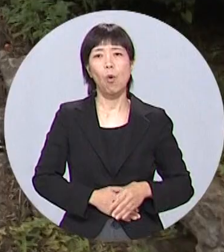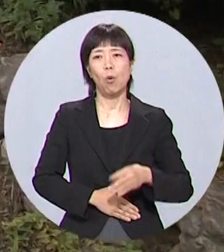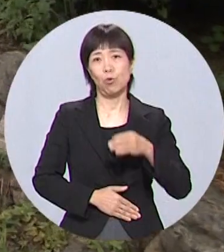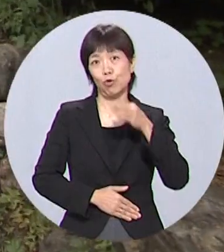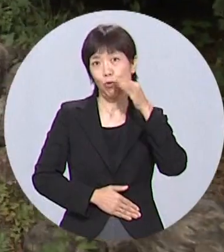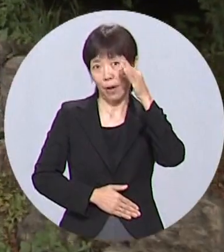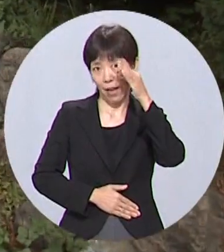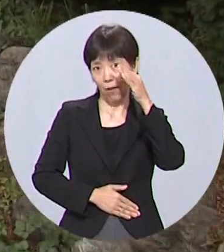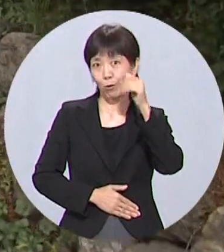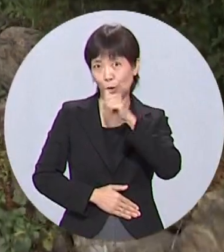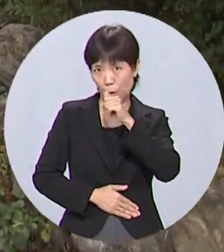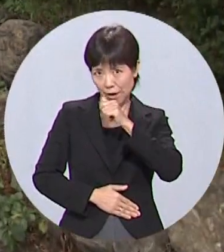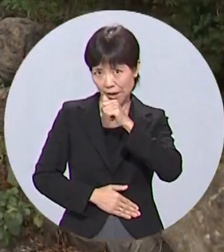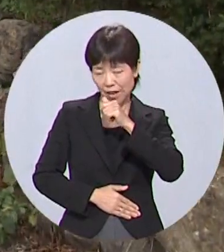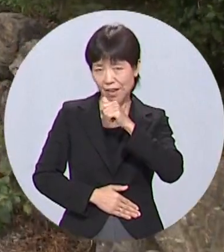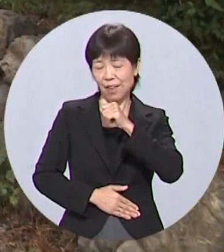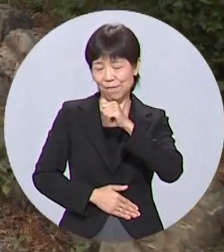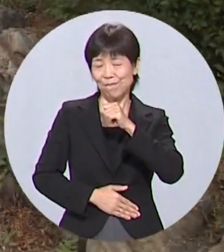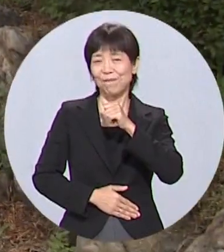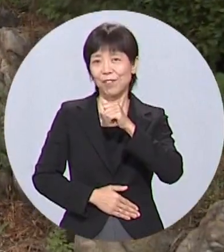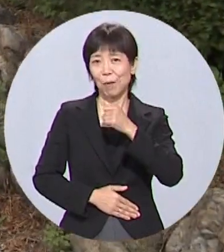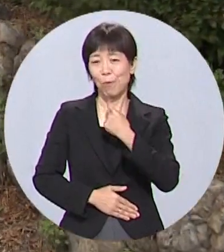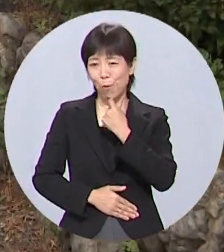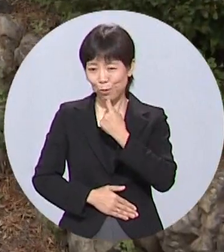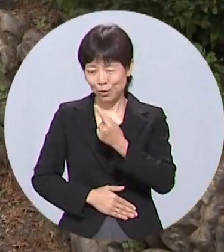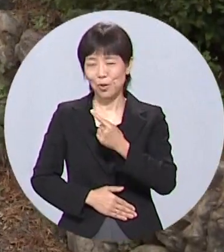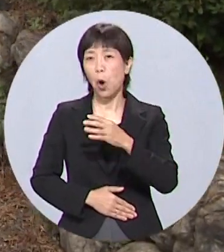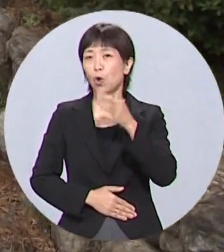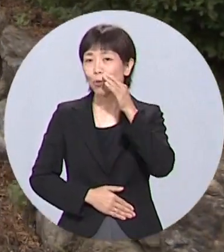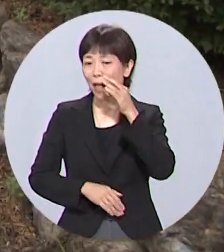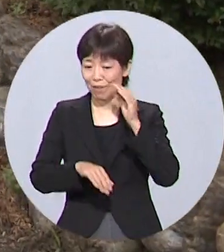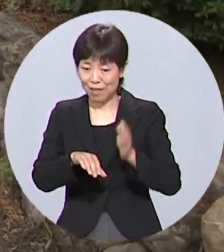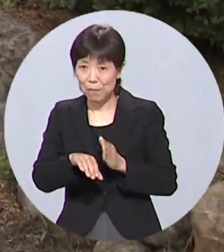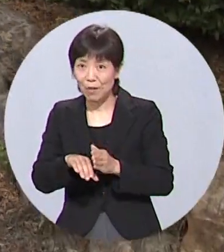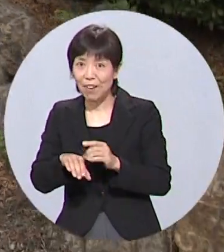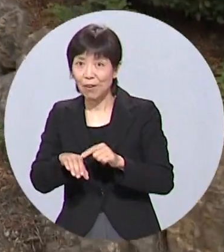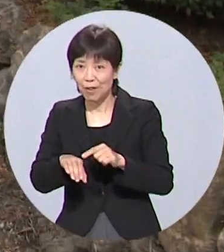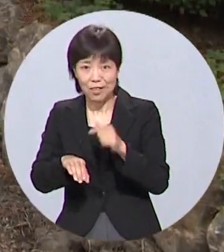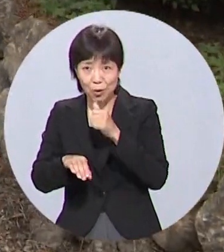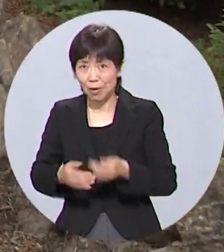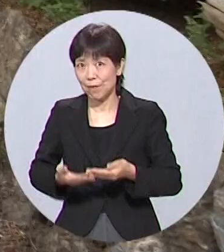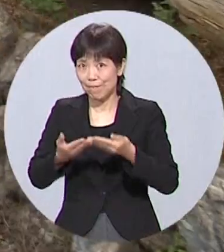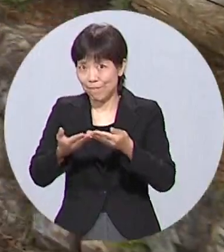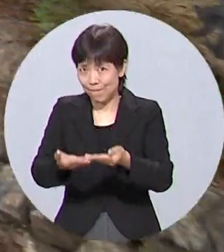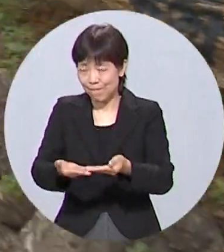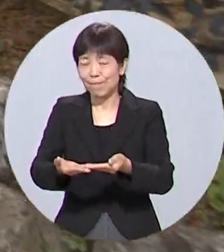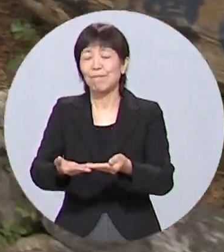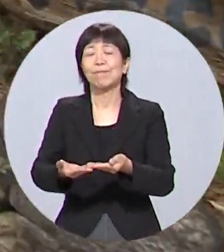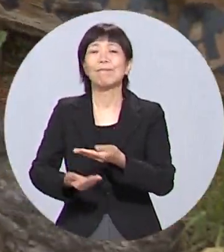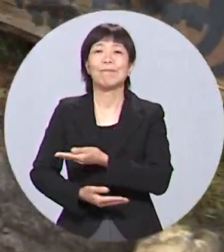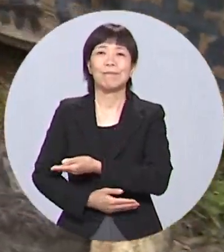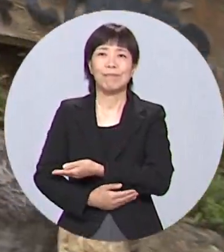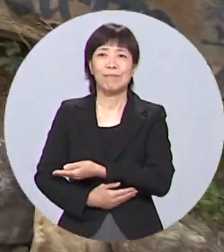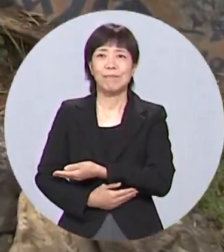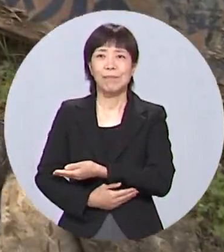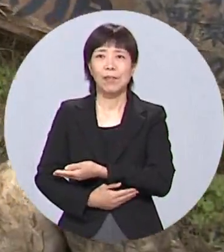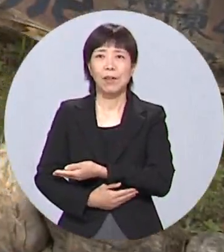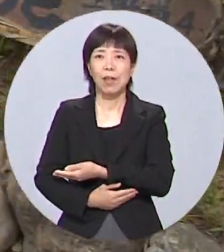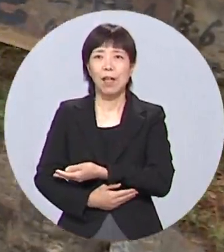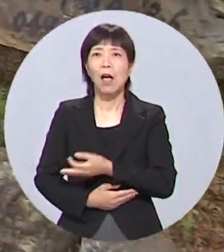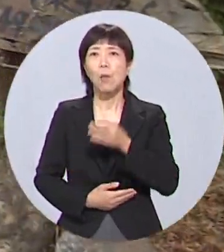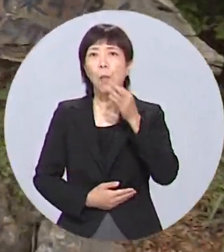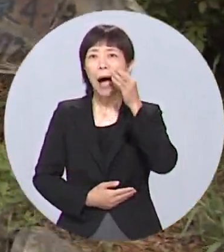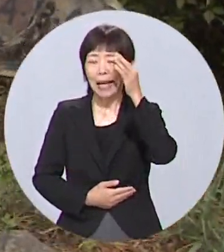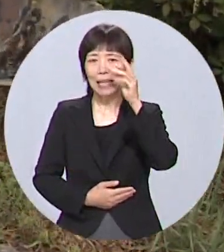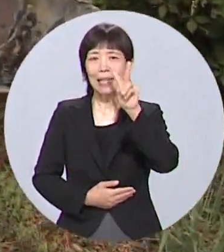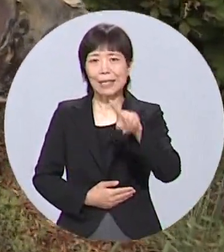特集ということなので、もうお待ちかねの梅グルメを堪能したいと思います。 ということでやってきました。じゃーん、梅林カ